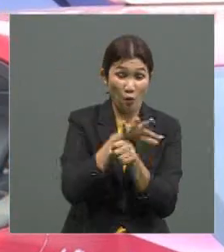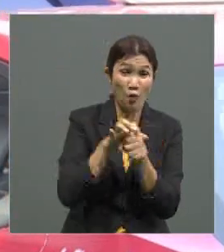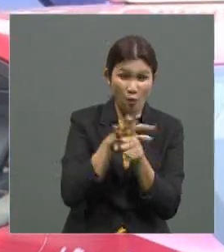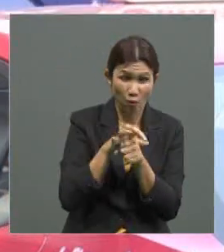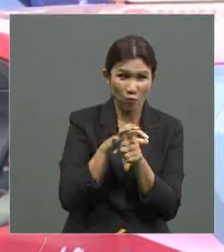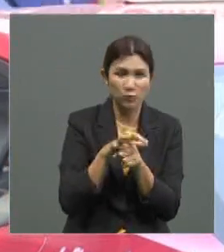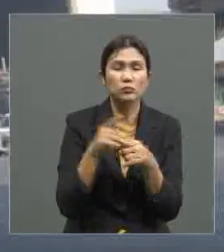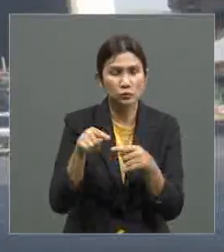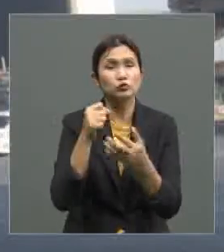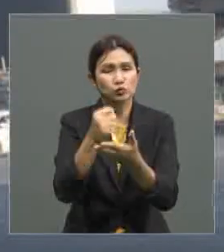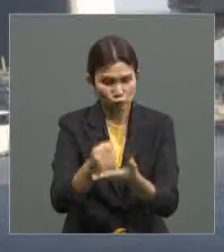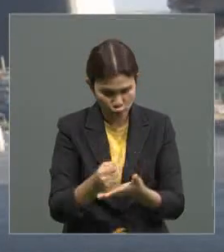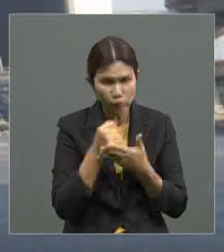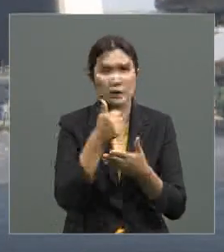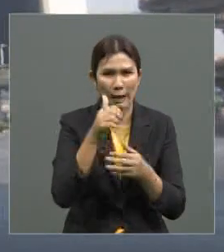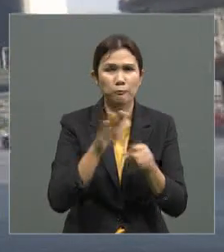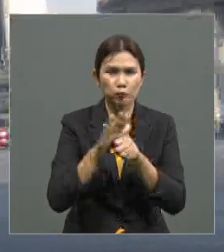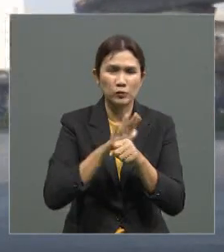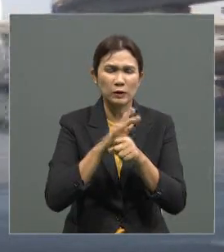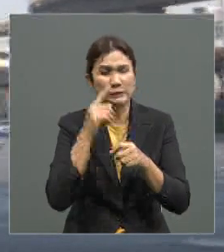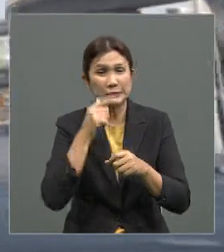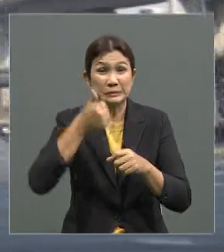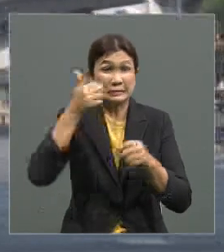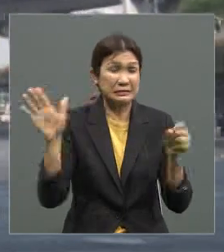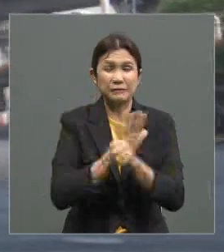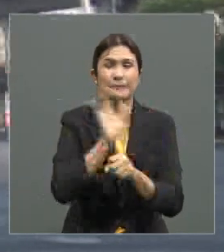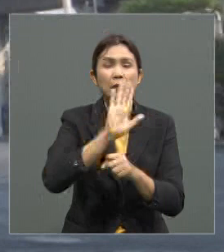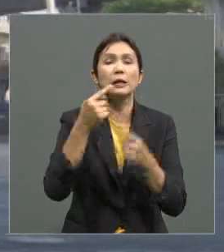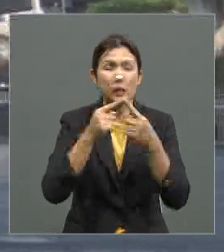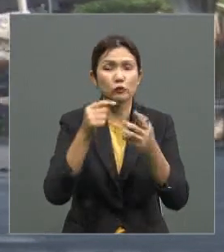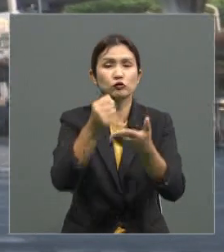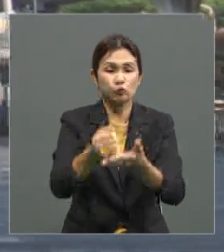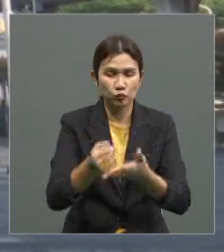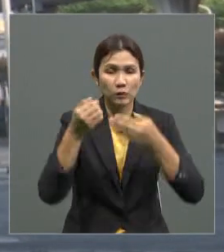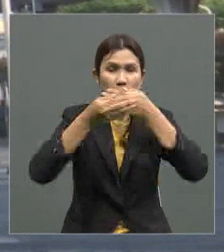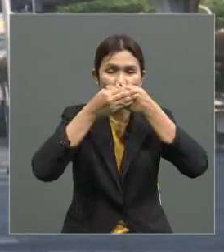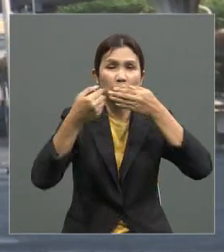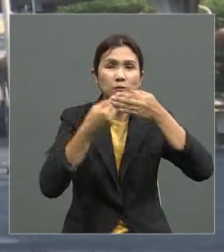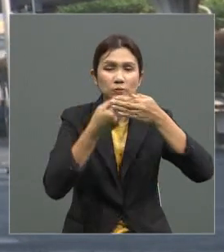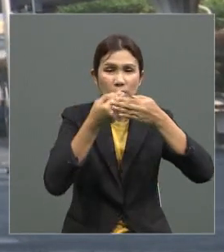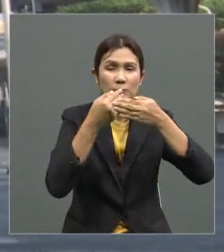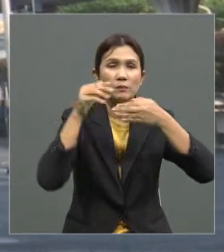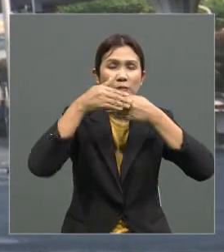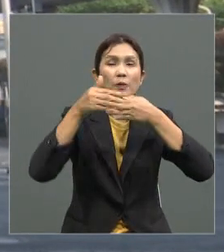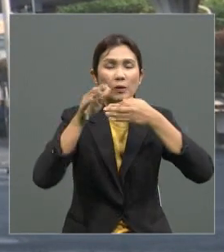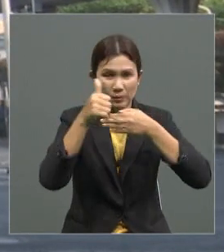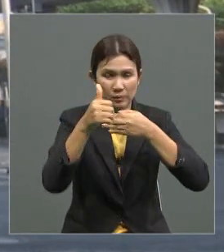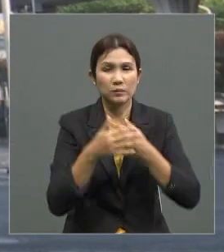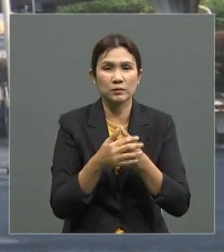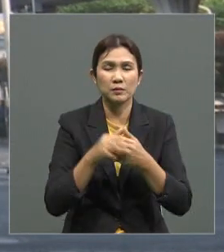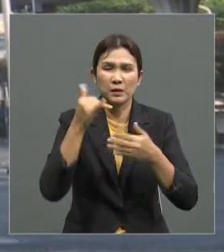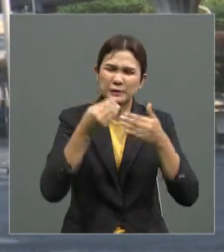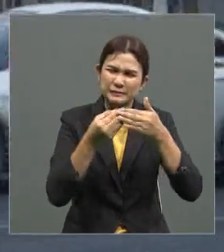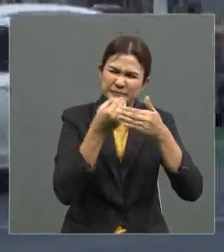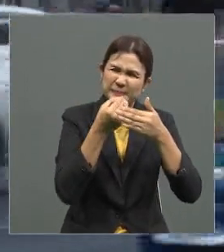หนักๆเนี่ยม ัน ก็ช่วยได้นะแม้ว่ามันจะกรองได้ไม่ทั้งหมดแต่มันก็เป็นด่านหนึ่งในการที่จะกรองมันออกไปก่อนไงส่วนที่เหลือเนี่ยมันอาจจะเข้